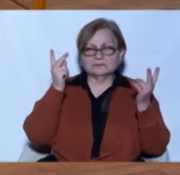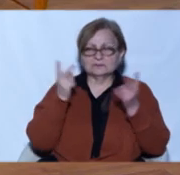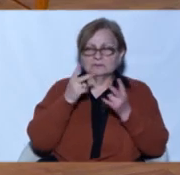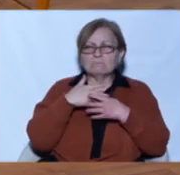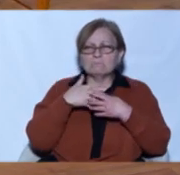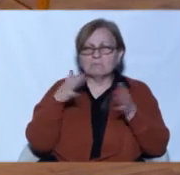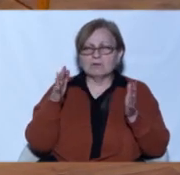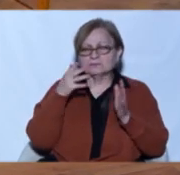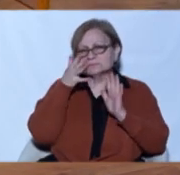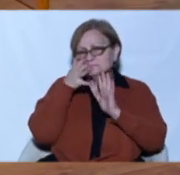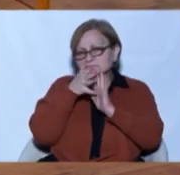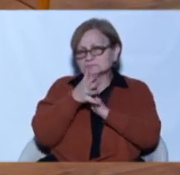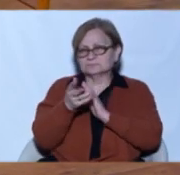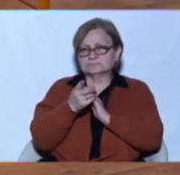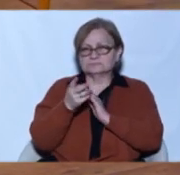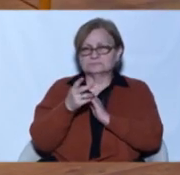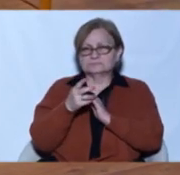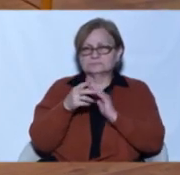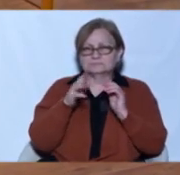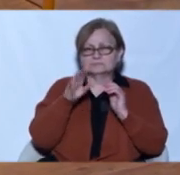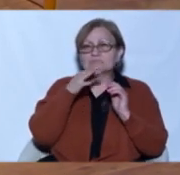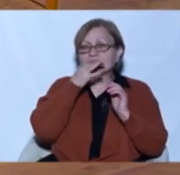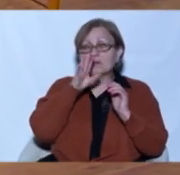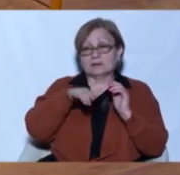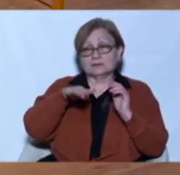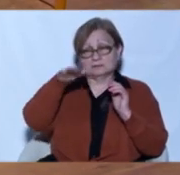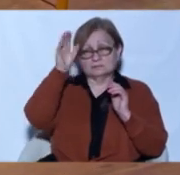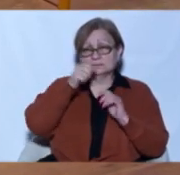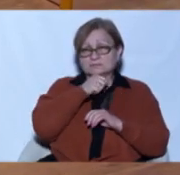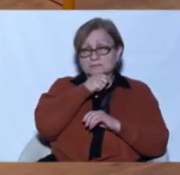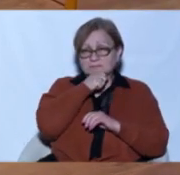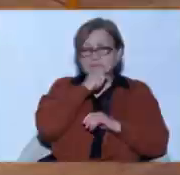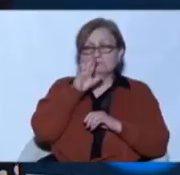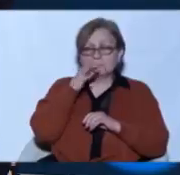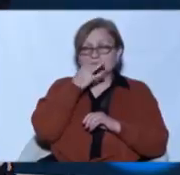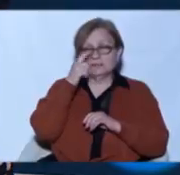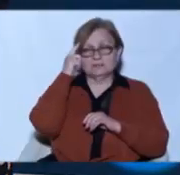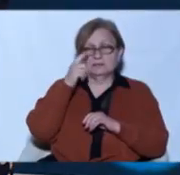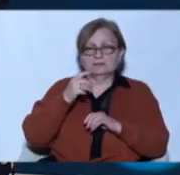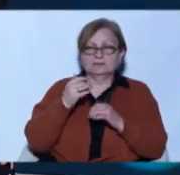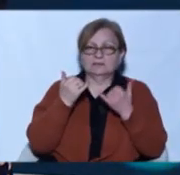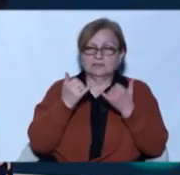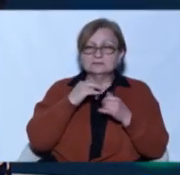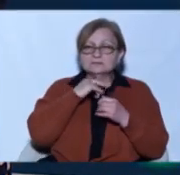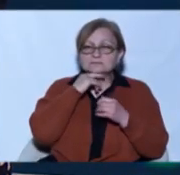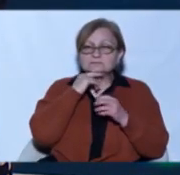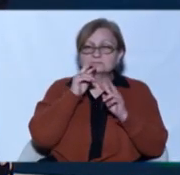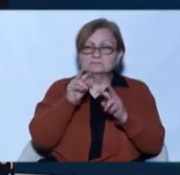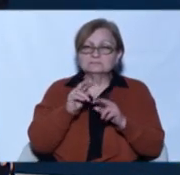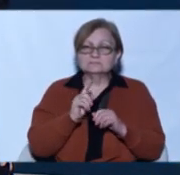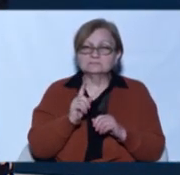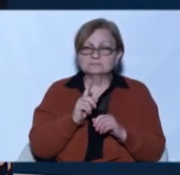მეტი ჩაღრმავება, მაგრამ ამას რომ გაიზრდებით, მერე იფიქრებთ ალბათ. ახლა კი მინდა ყურადღება